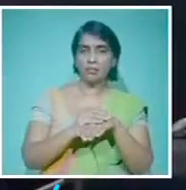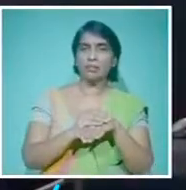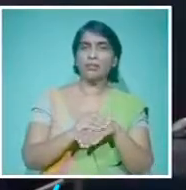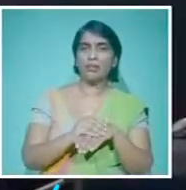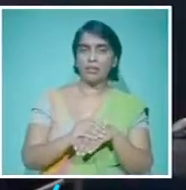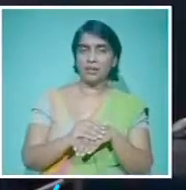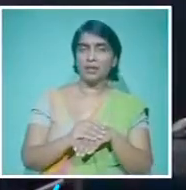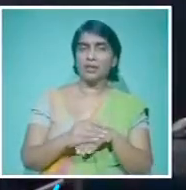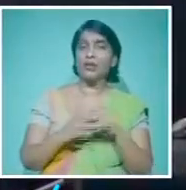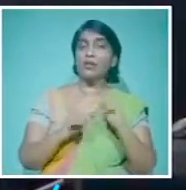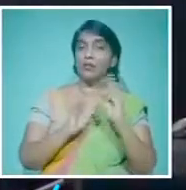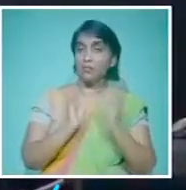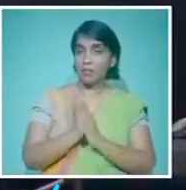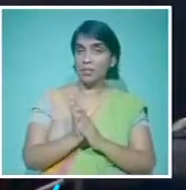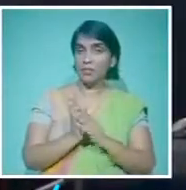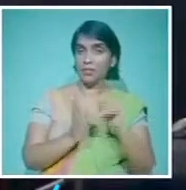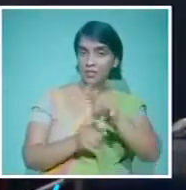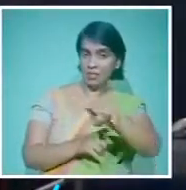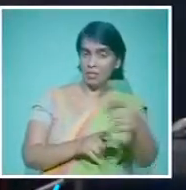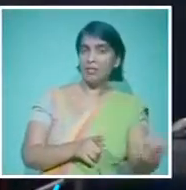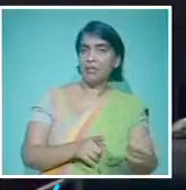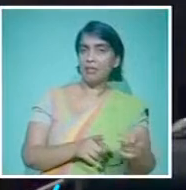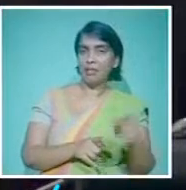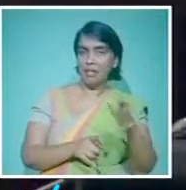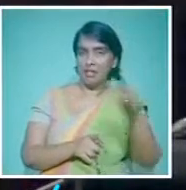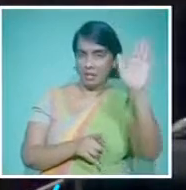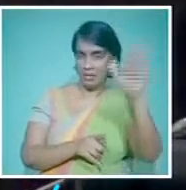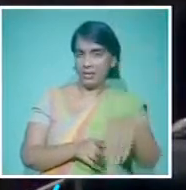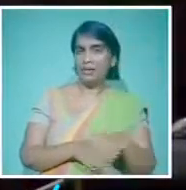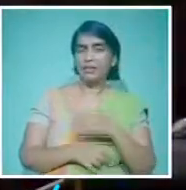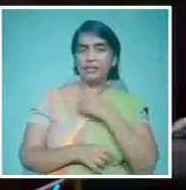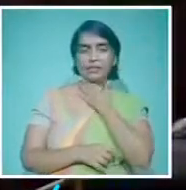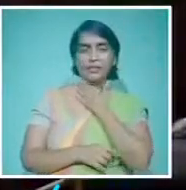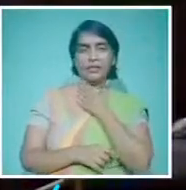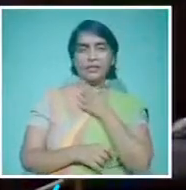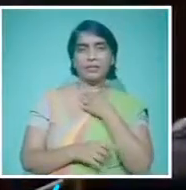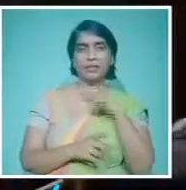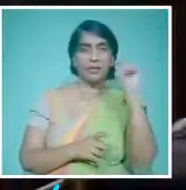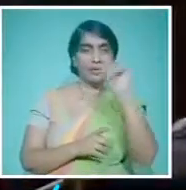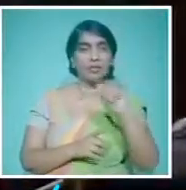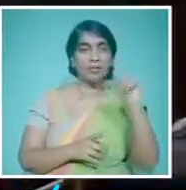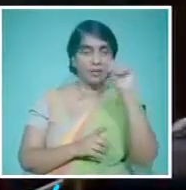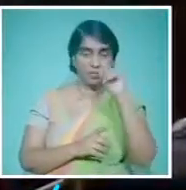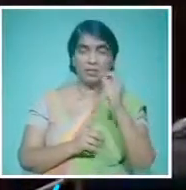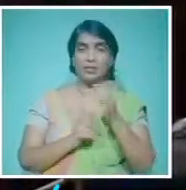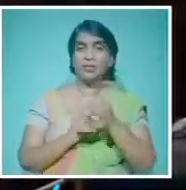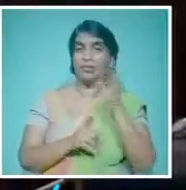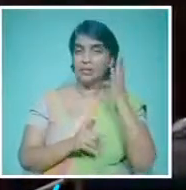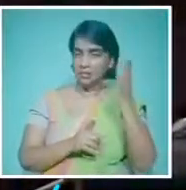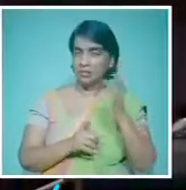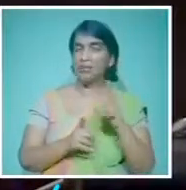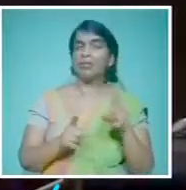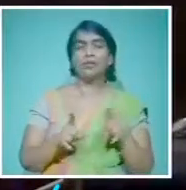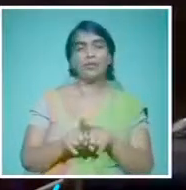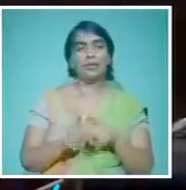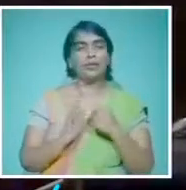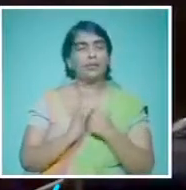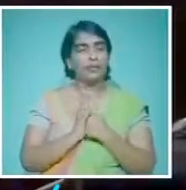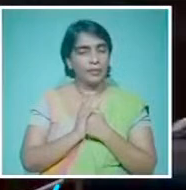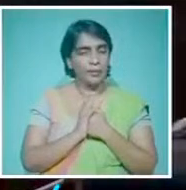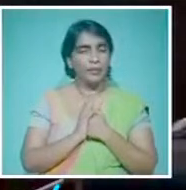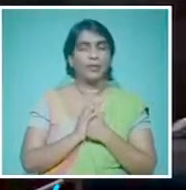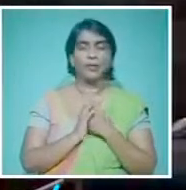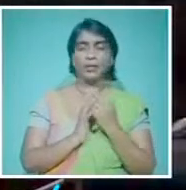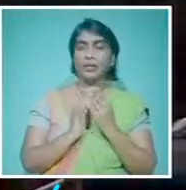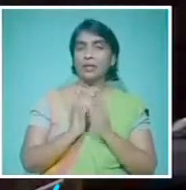එතුමා හිටියේ අගමැතිතුමා හිටියේ ඔය අල්ලපු යටේ තාම නැහැ ඔතන දැන් ගෙයි මෛත්‍රී පාරිසිරිදේ රාජපුතුමා එනිසා ගරු මන්ත්‍රීතුමනි